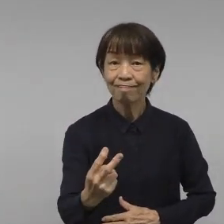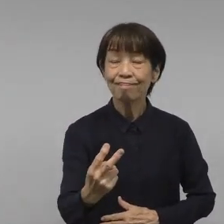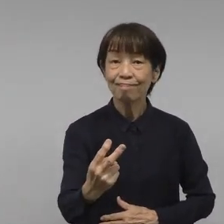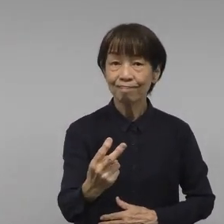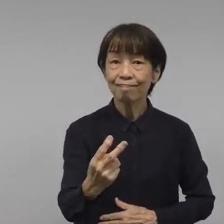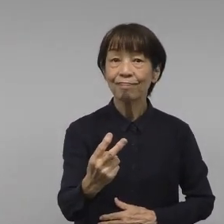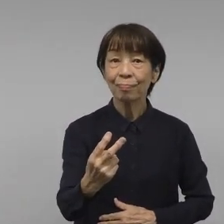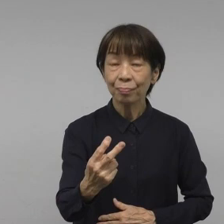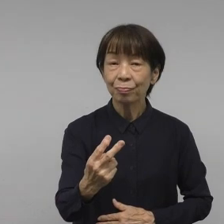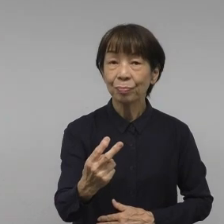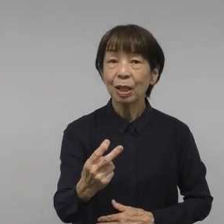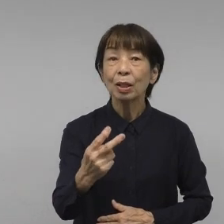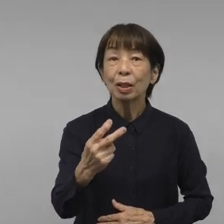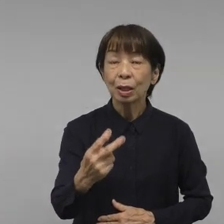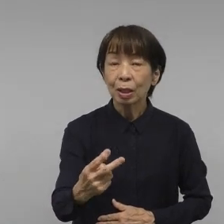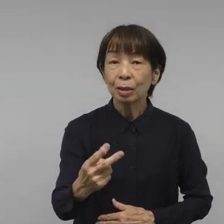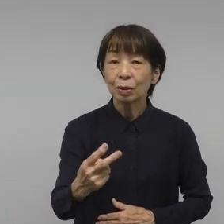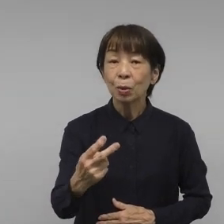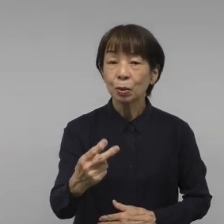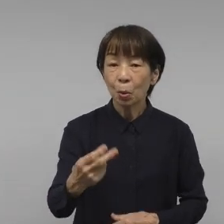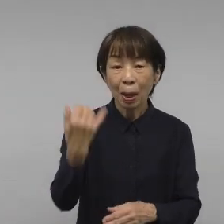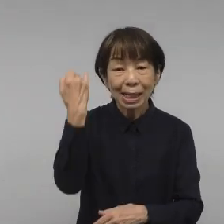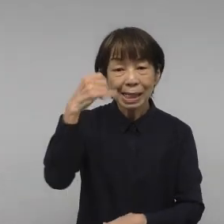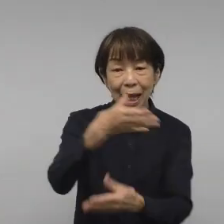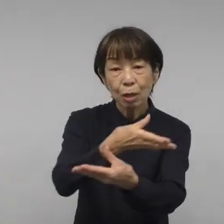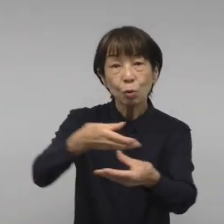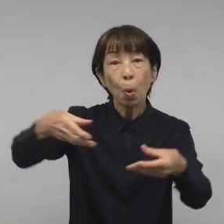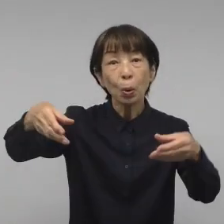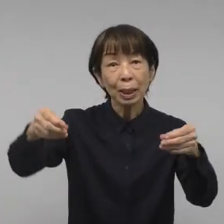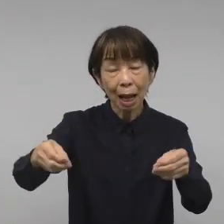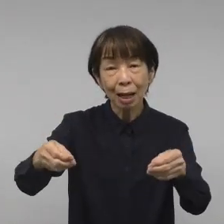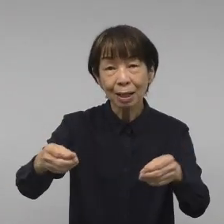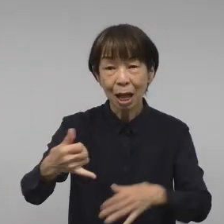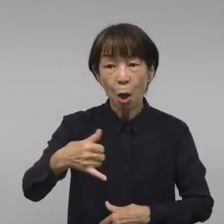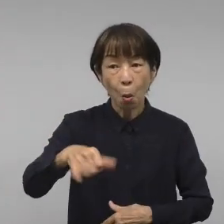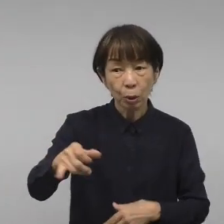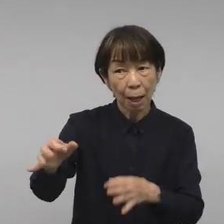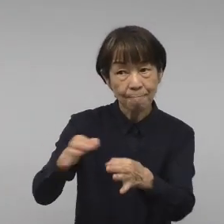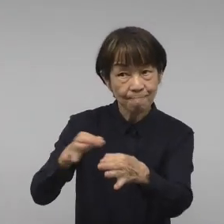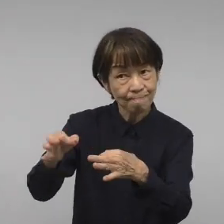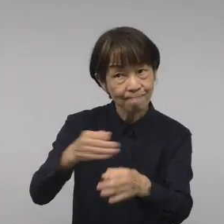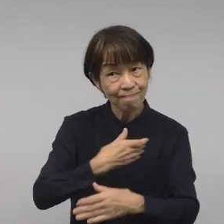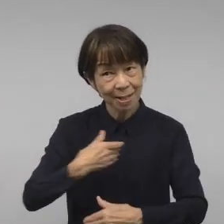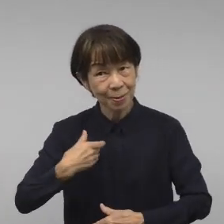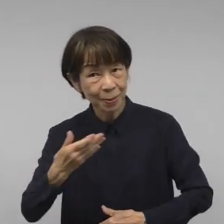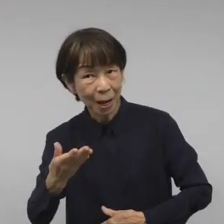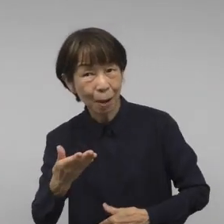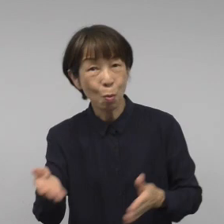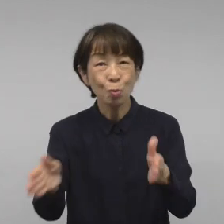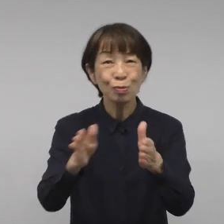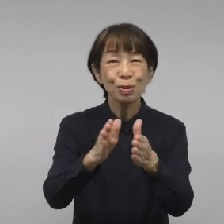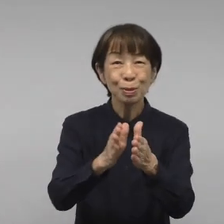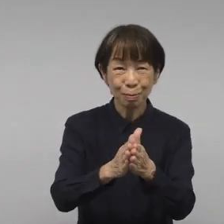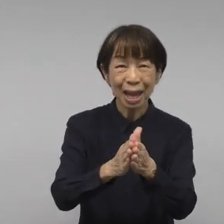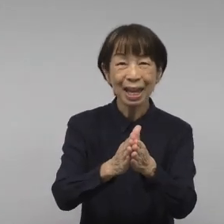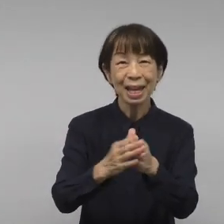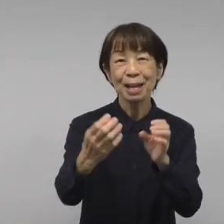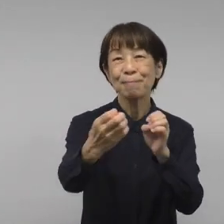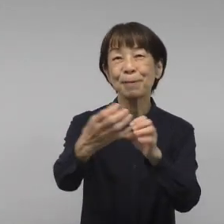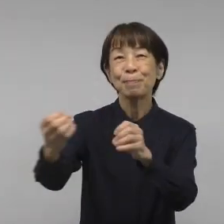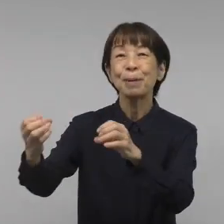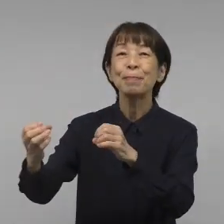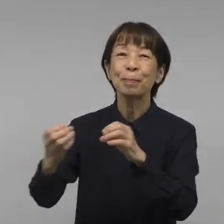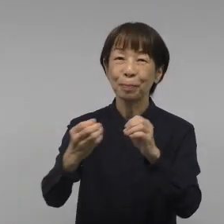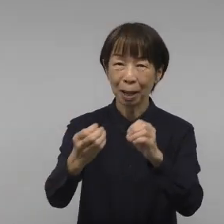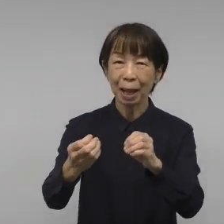たので、ヨギティさんとの意見交換というかですね、お茶の調達先になりうるかみたいな話も含めちょっと、させてもら